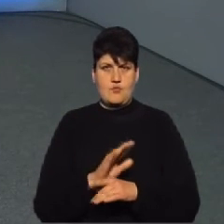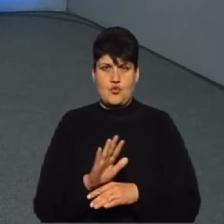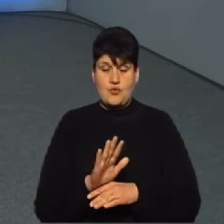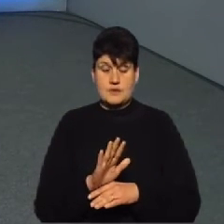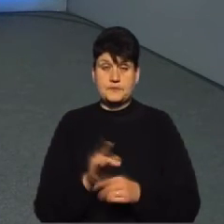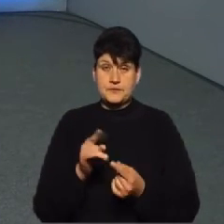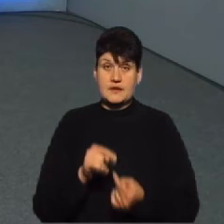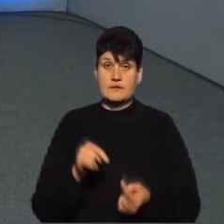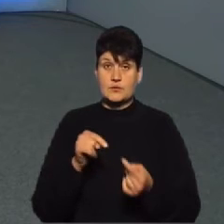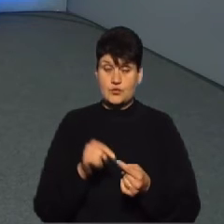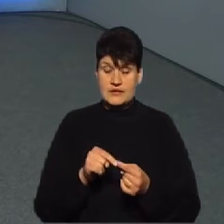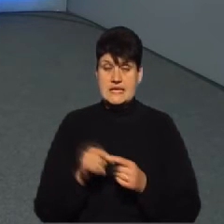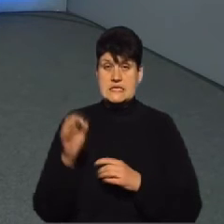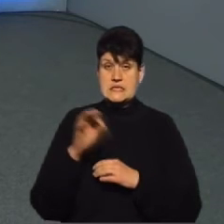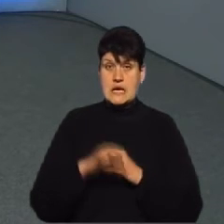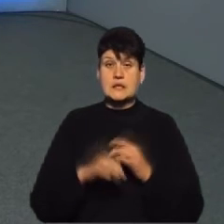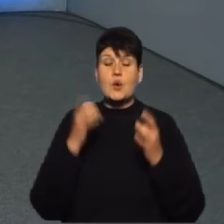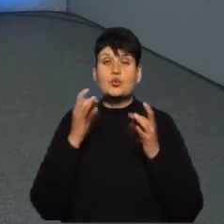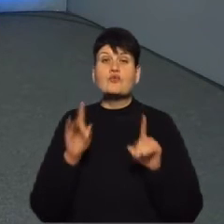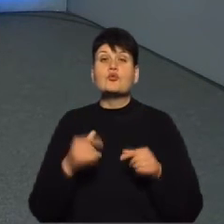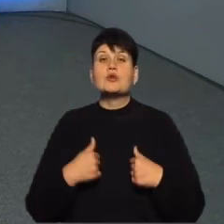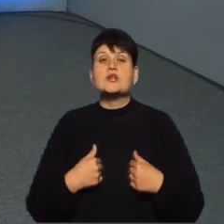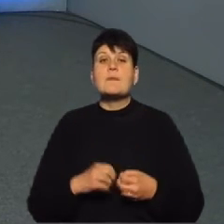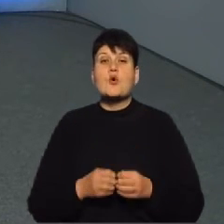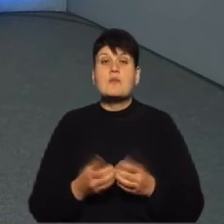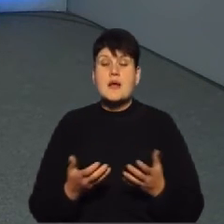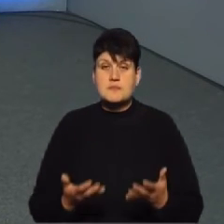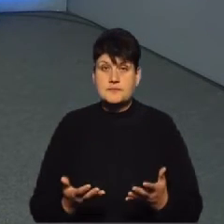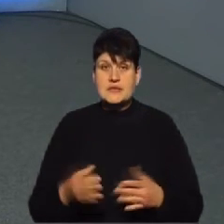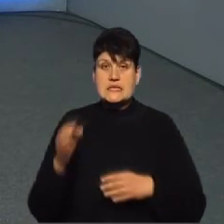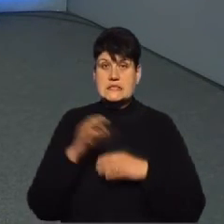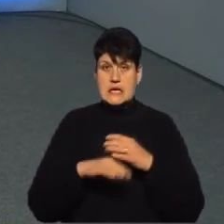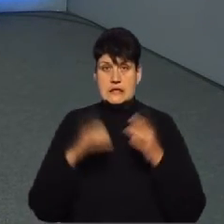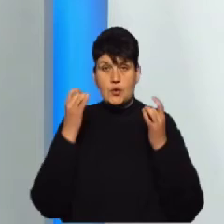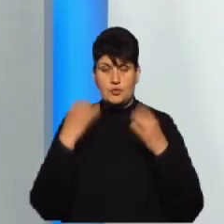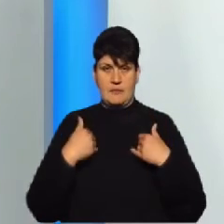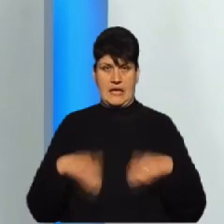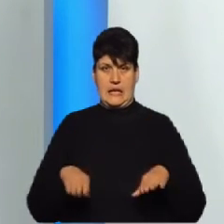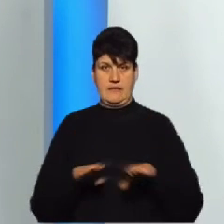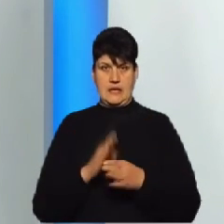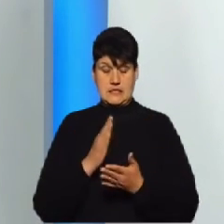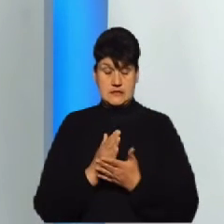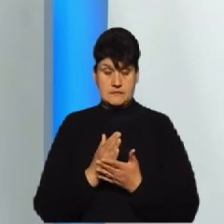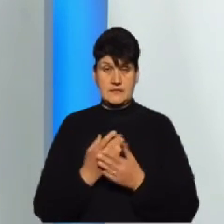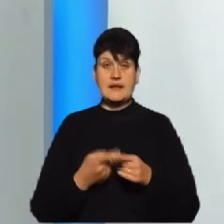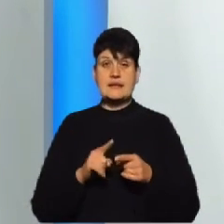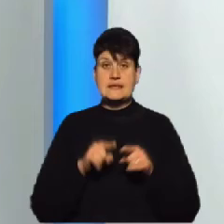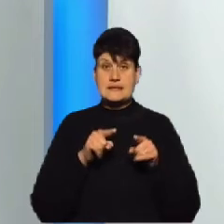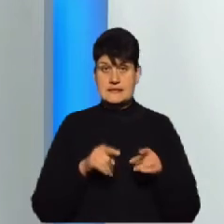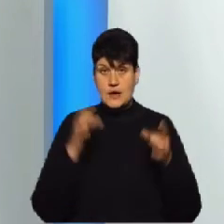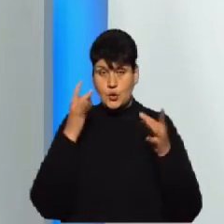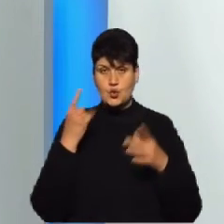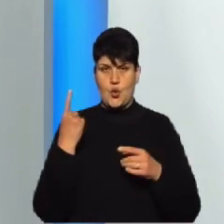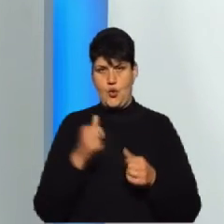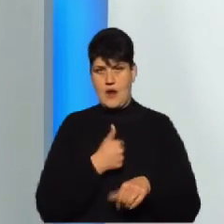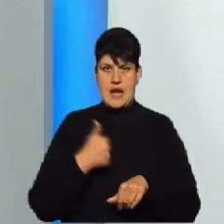в чому наша проблема? Західна культура, на яку ми рівняємося, це культура одного лідера. Я будь-що